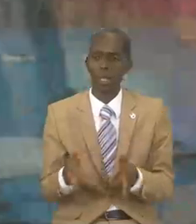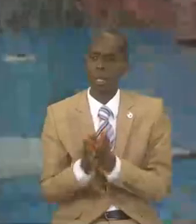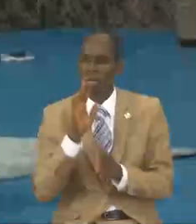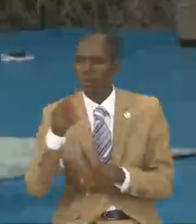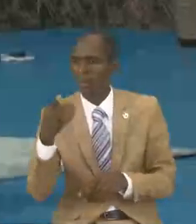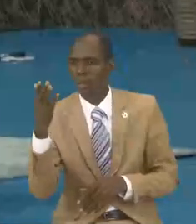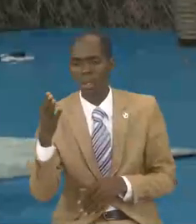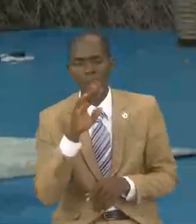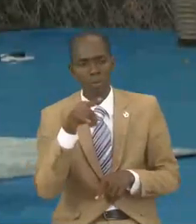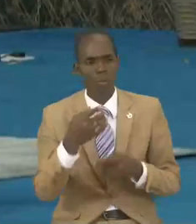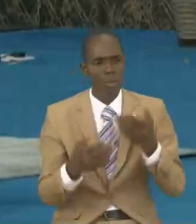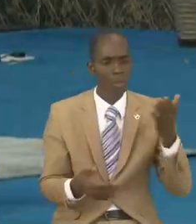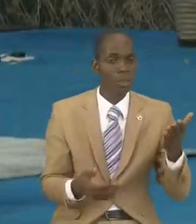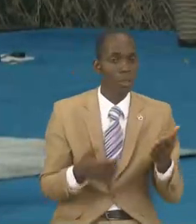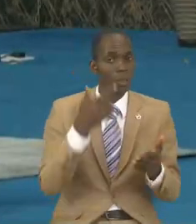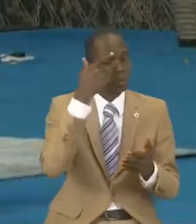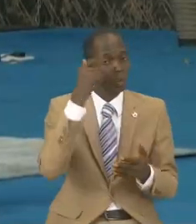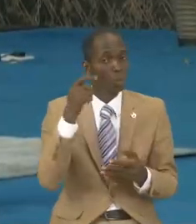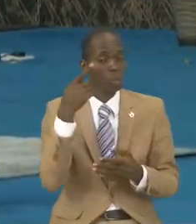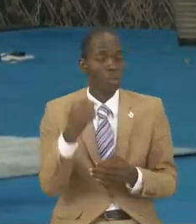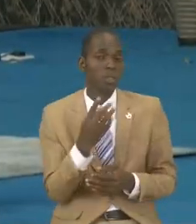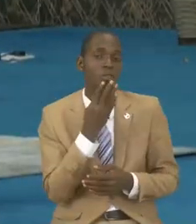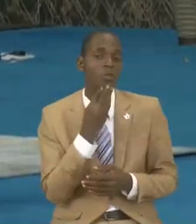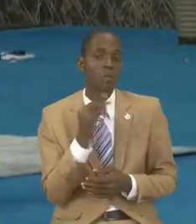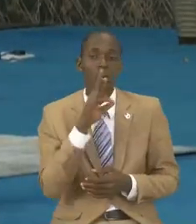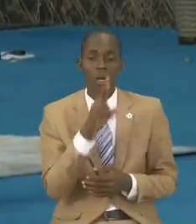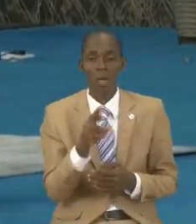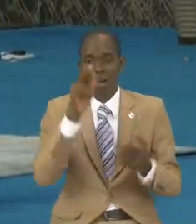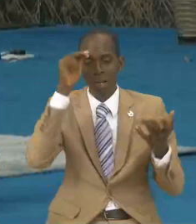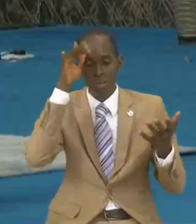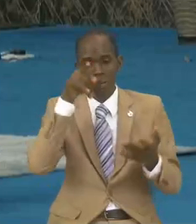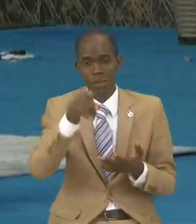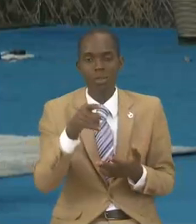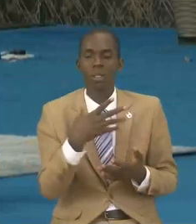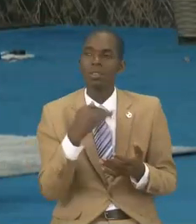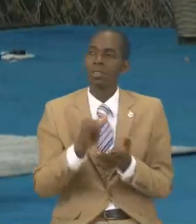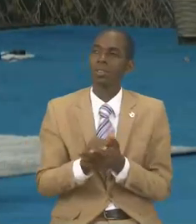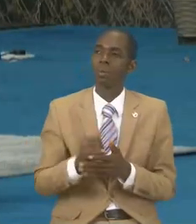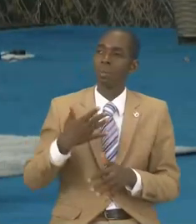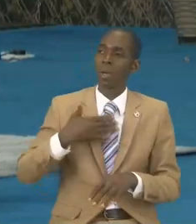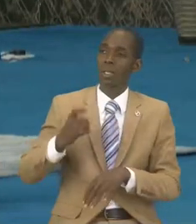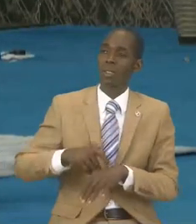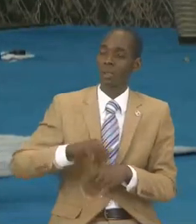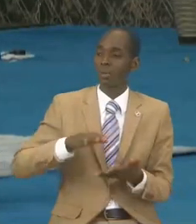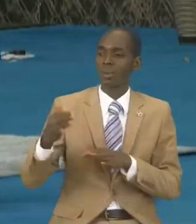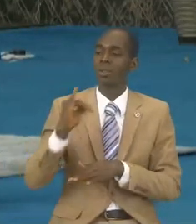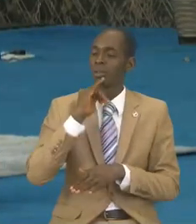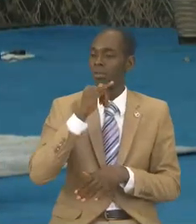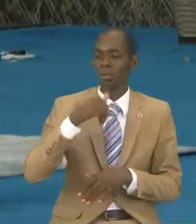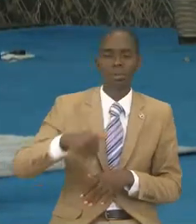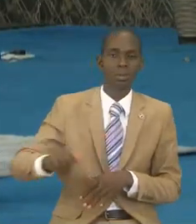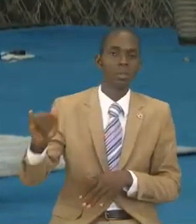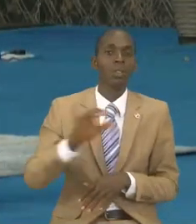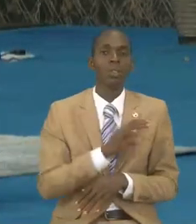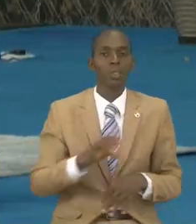là-bas? Est-ce que tu vas là-bas? Parce que les Juifs te cherchent et dira, mon heure n'est pas encore venue. Ils